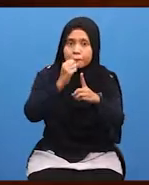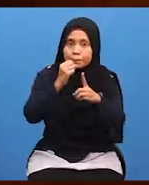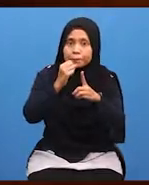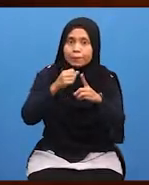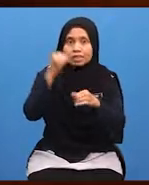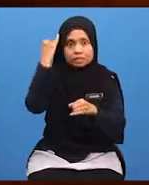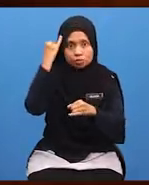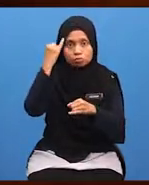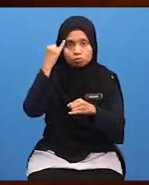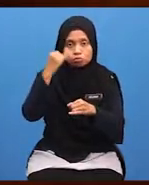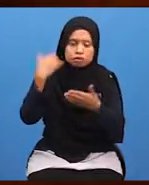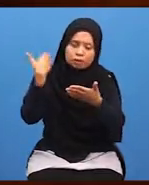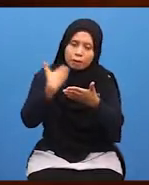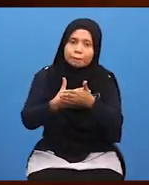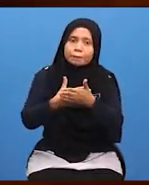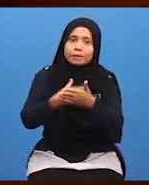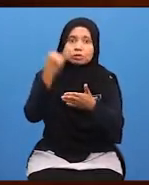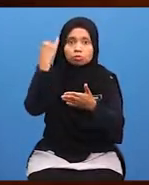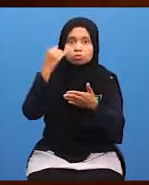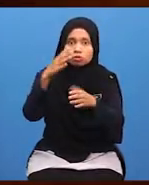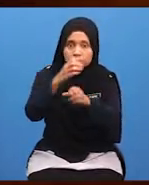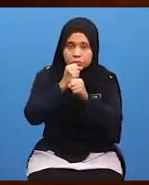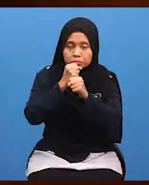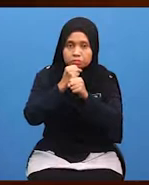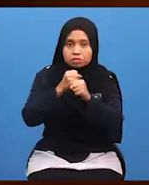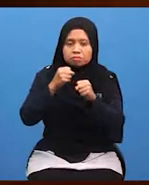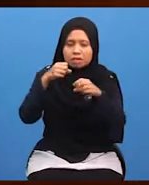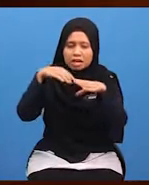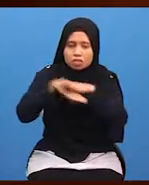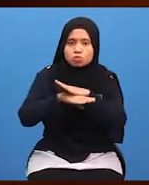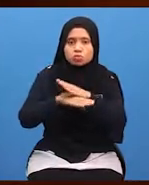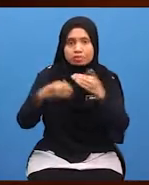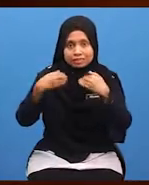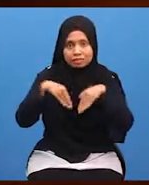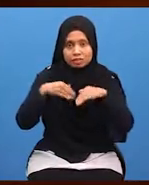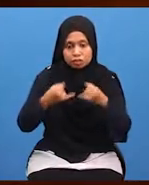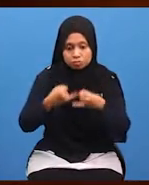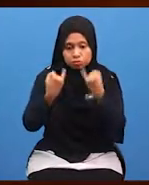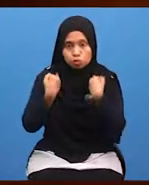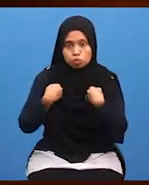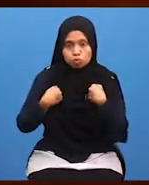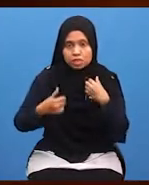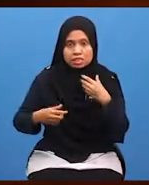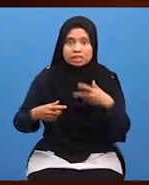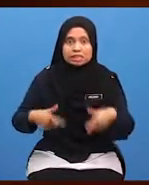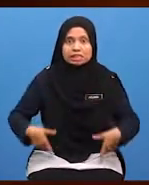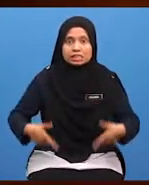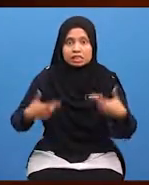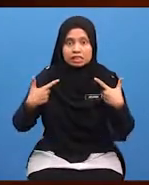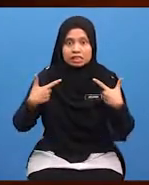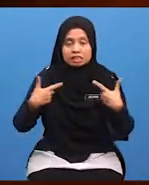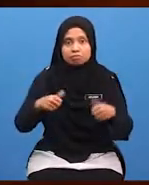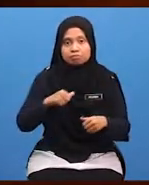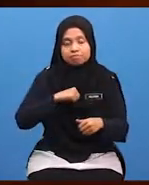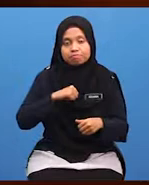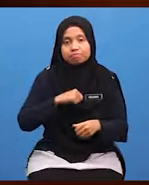berterusan sehingga ilmu itu dapat dijiwai dan meresap dalam pemikiran, kelakuan dan tindakan terhadap diri